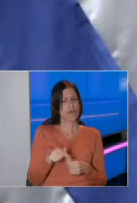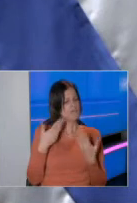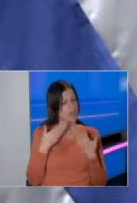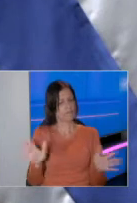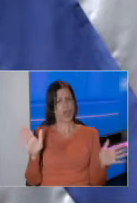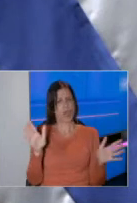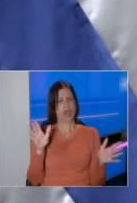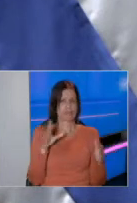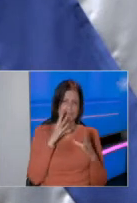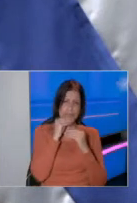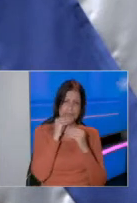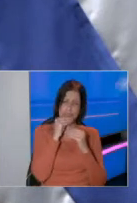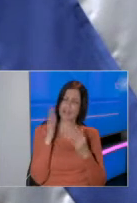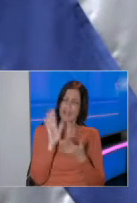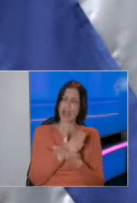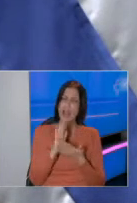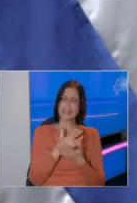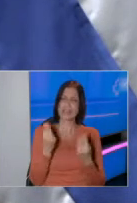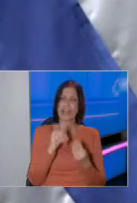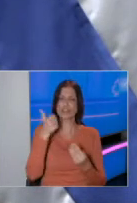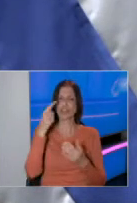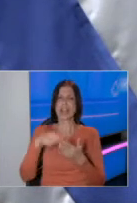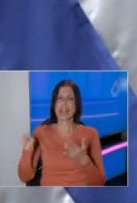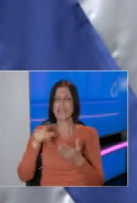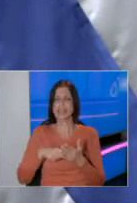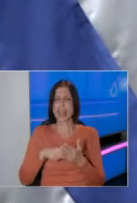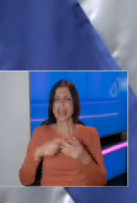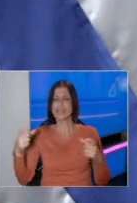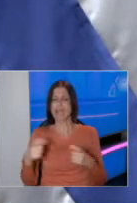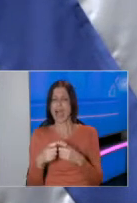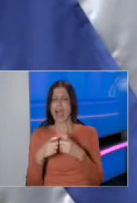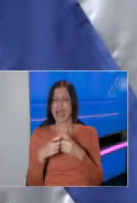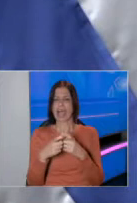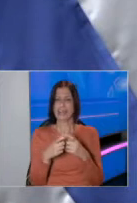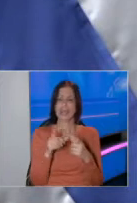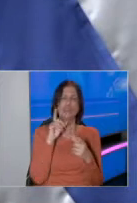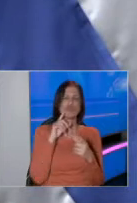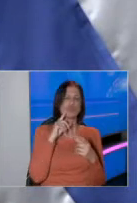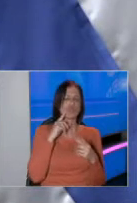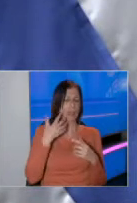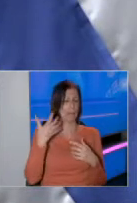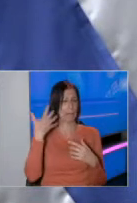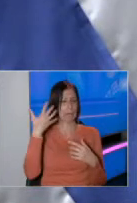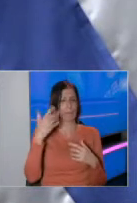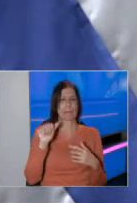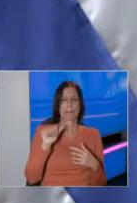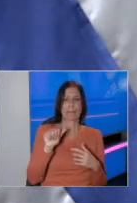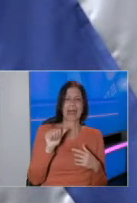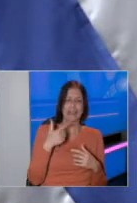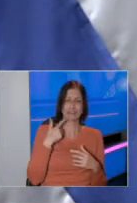זה. החלטתי קודם כל לבטל את הנבחרת, בכלל השם האליטיסטי נבחרת.